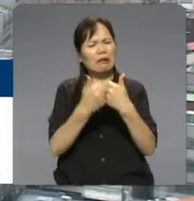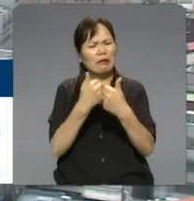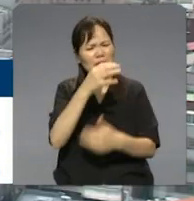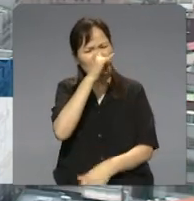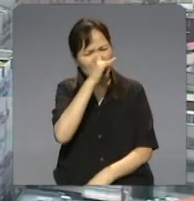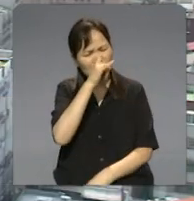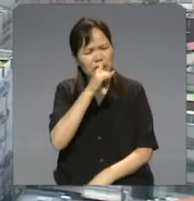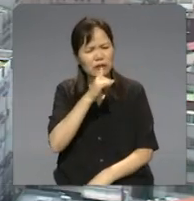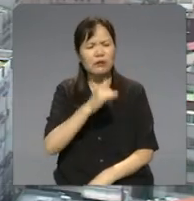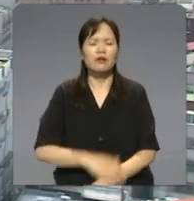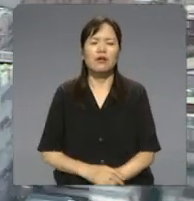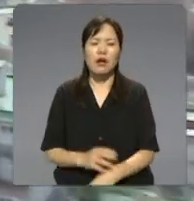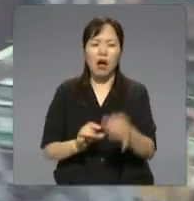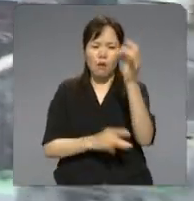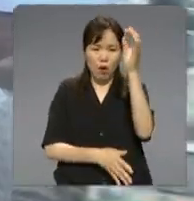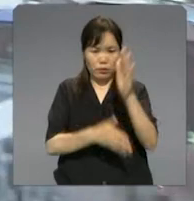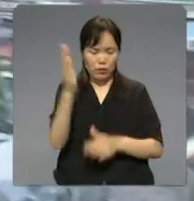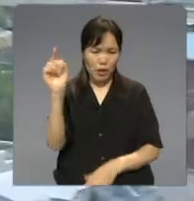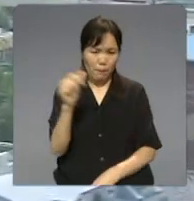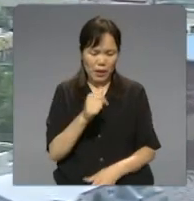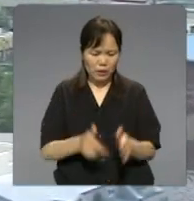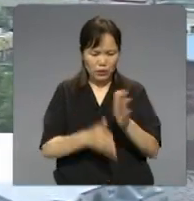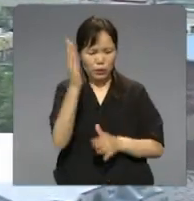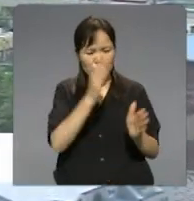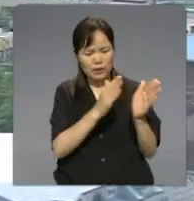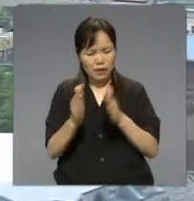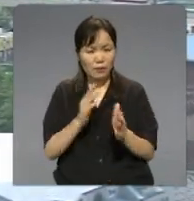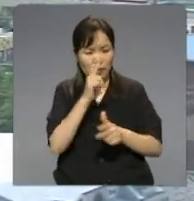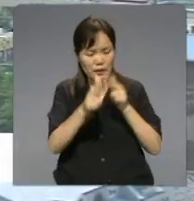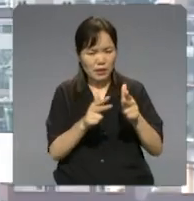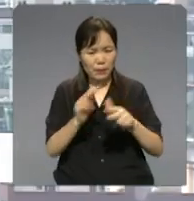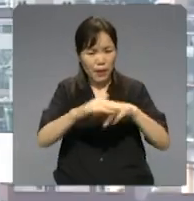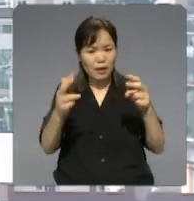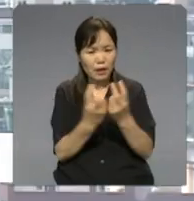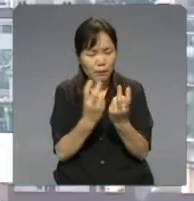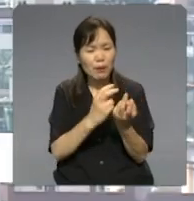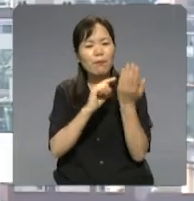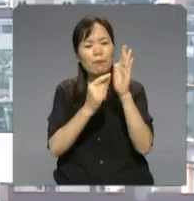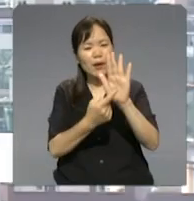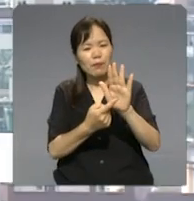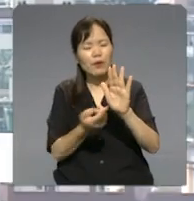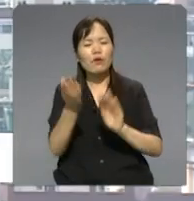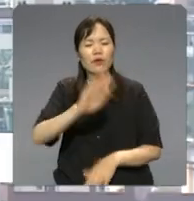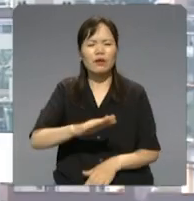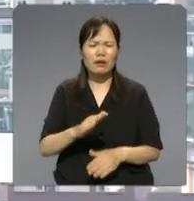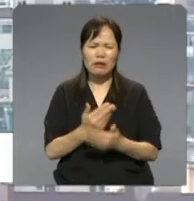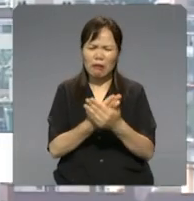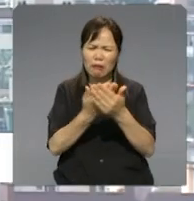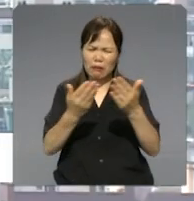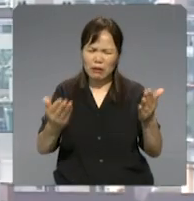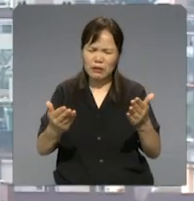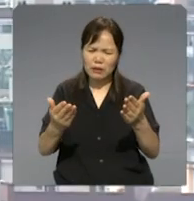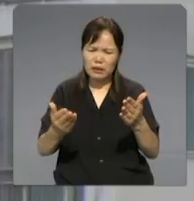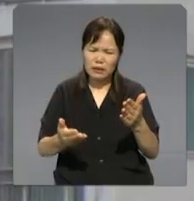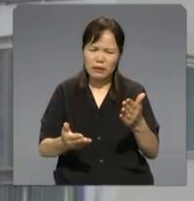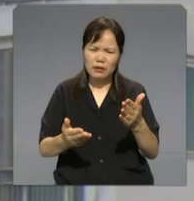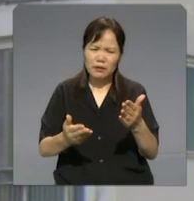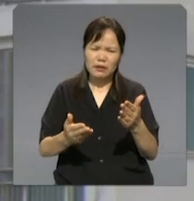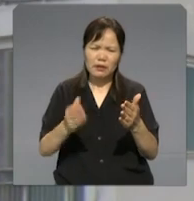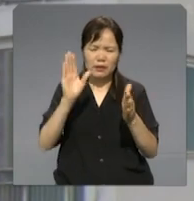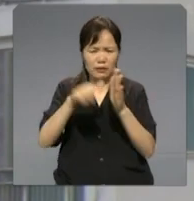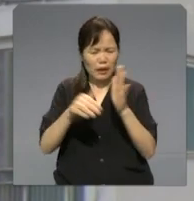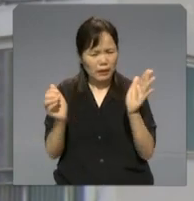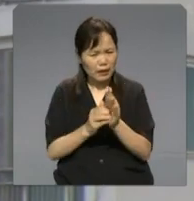있거나 원도심의 속도감 있는 도시정비 사업이 해결책으로 거론되고 있지만 공급 물량이 시장에 나오기까지 상당